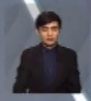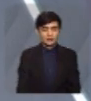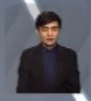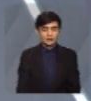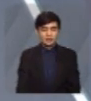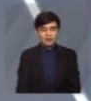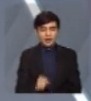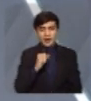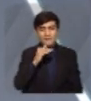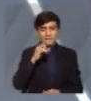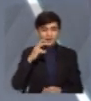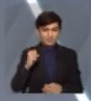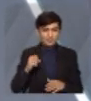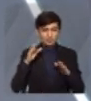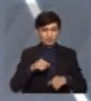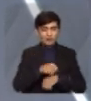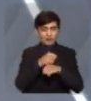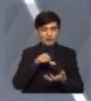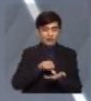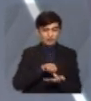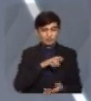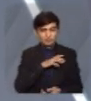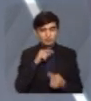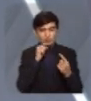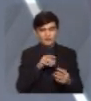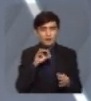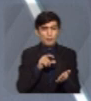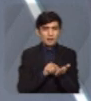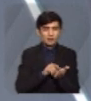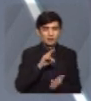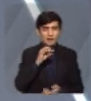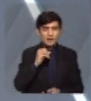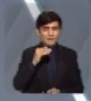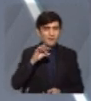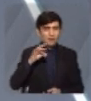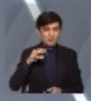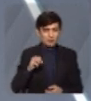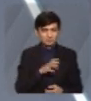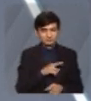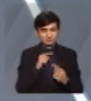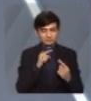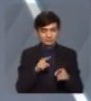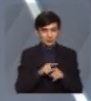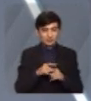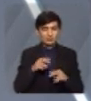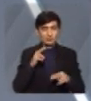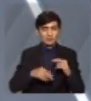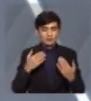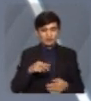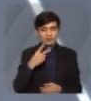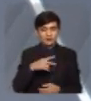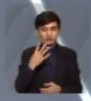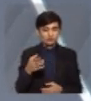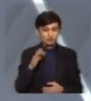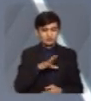А в Афинах закончилась забастовка транспортников против пенсионной реформы. 24 протестных часа привели к дорожному